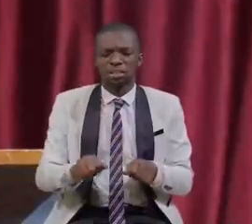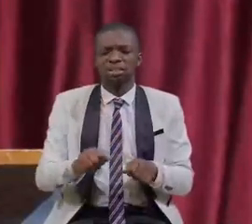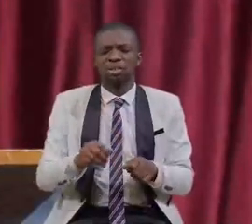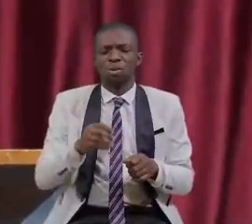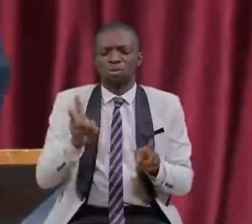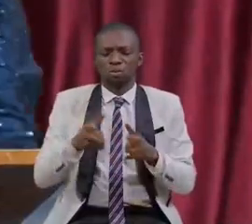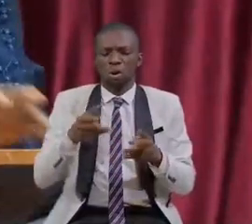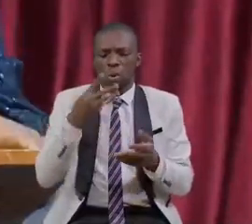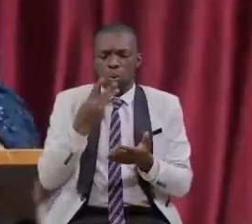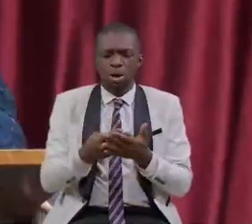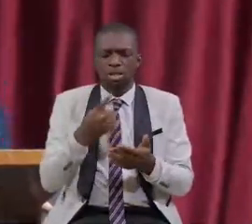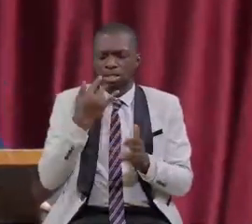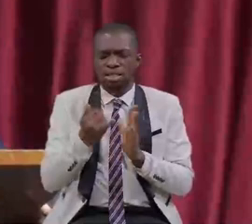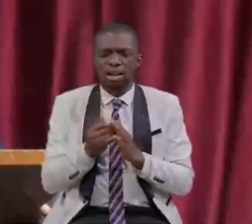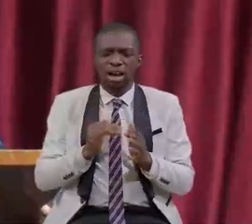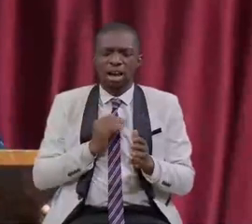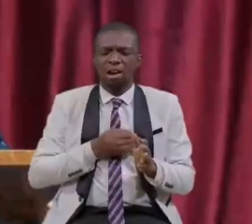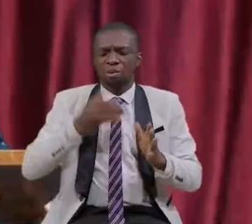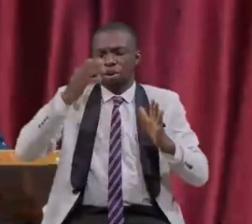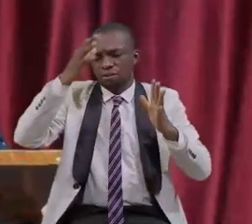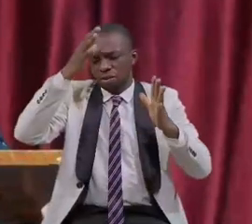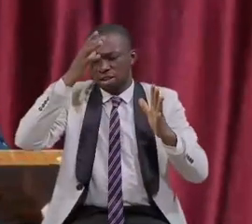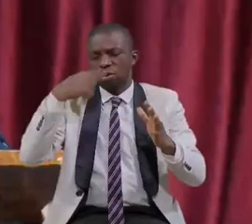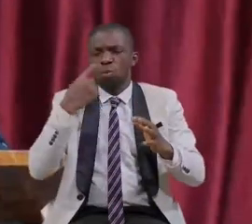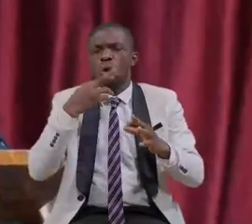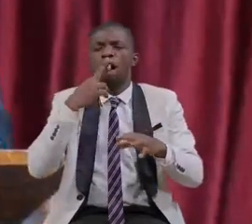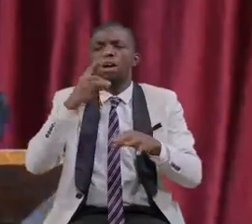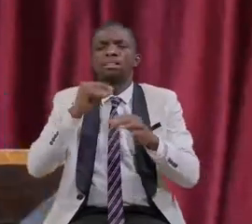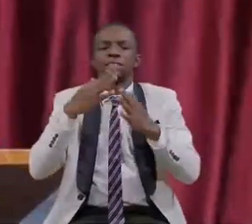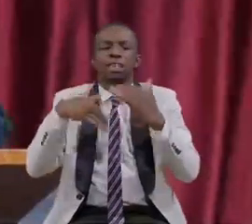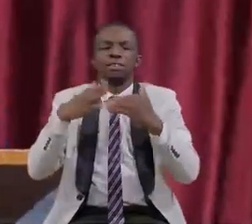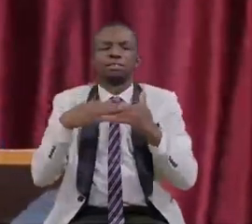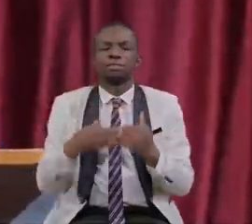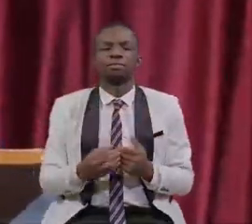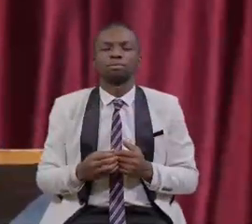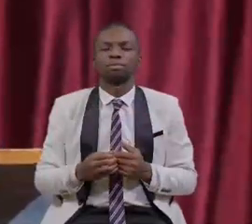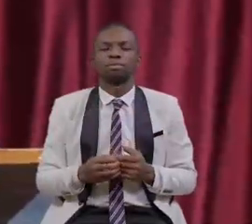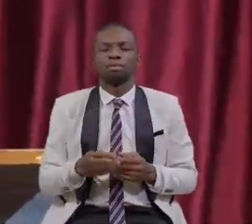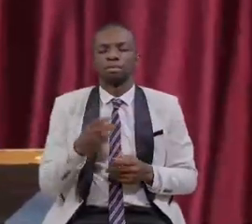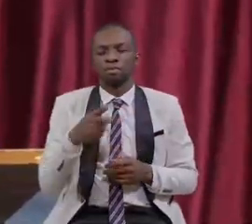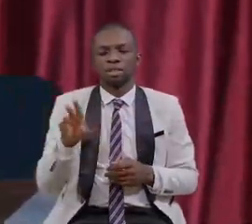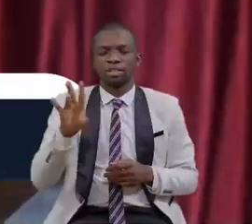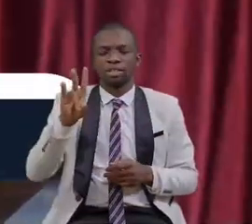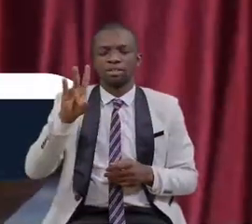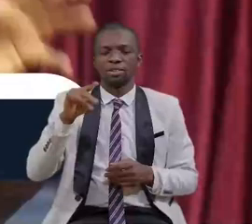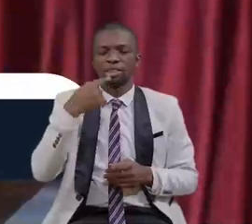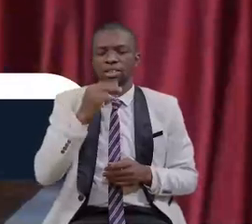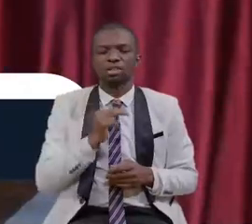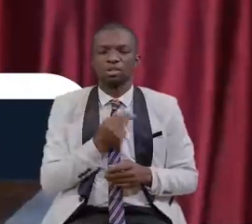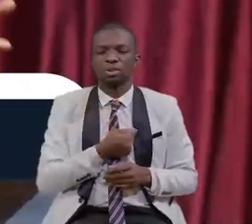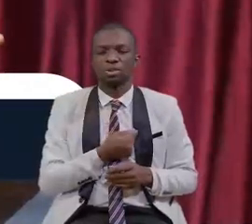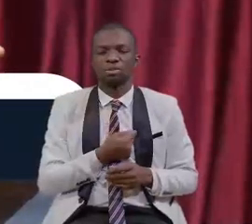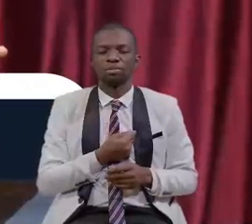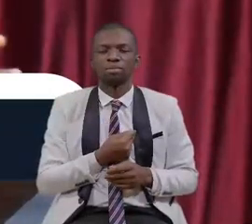Afin qu'il puisse efficacement dire notre Père qui est aux cieux. Verset 17 nous dit,